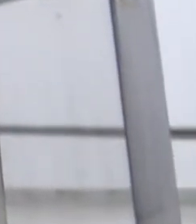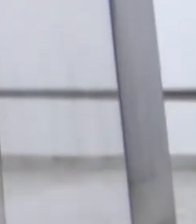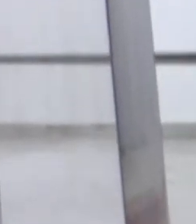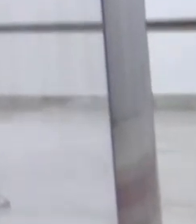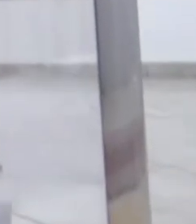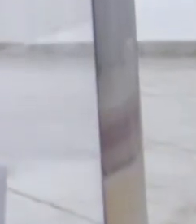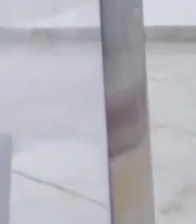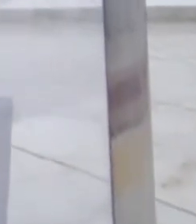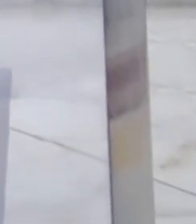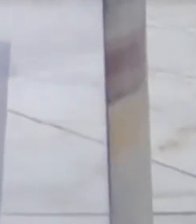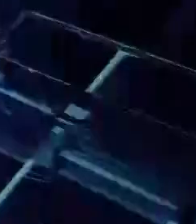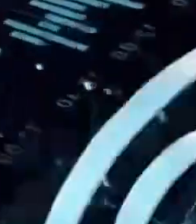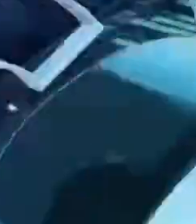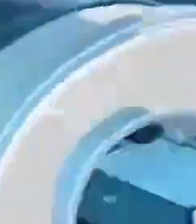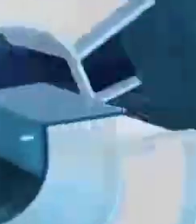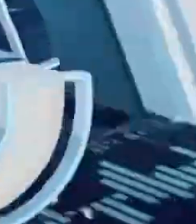области.